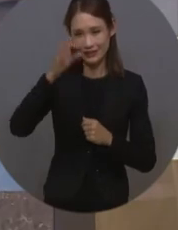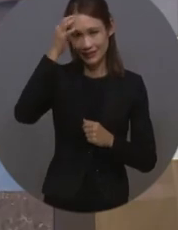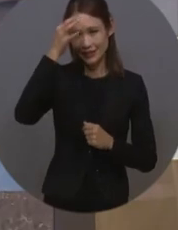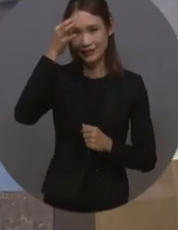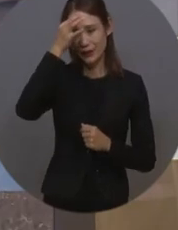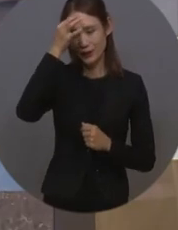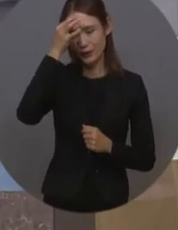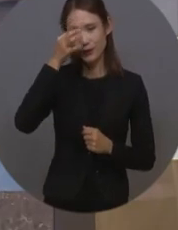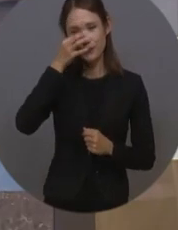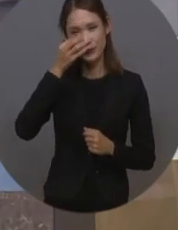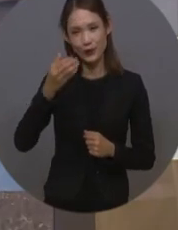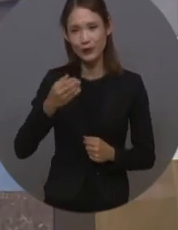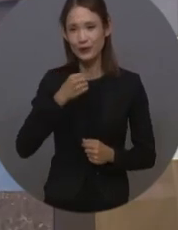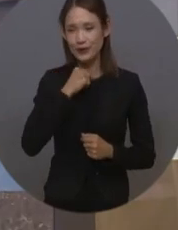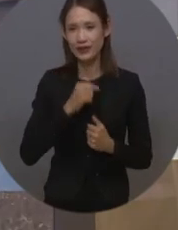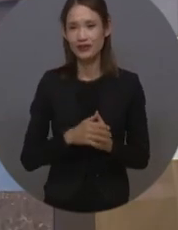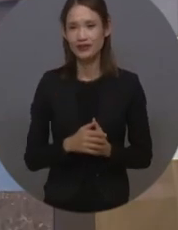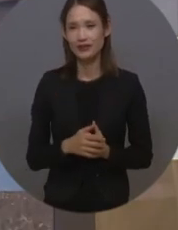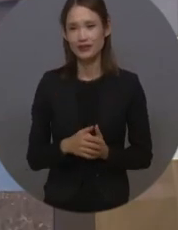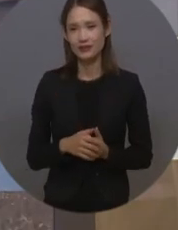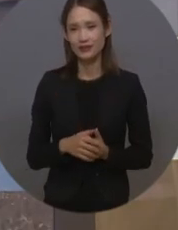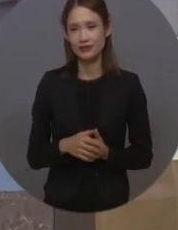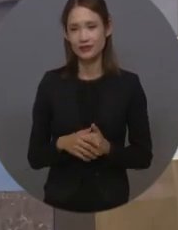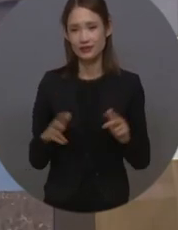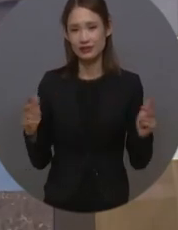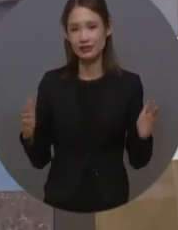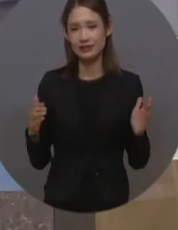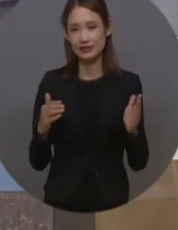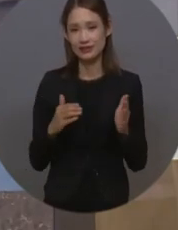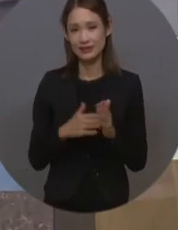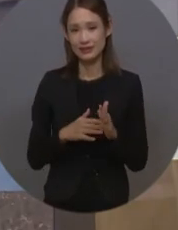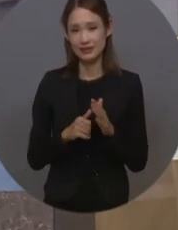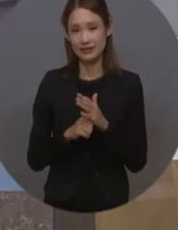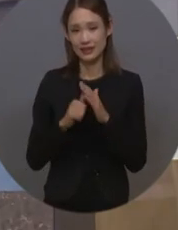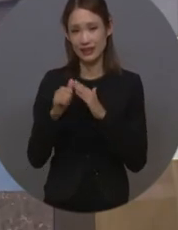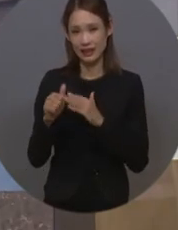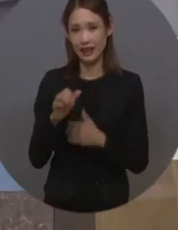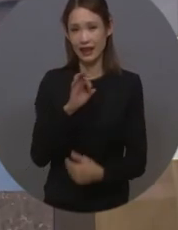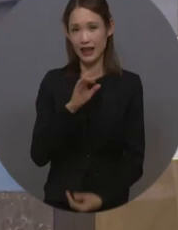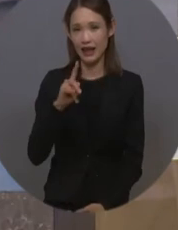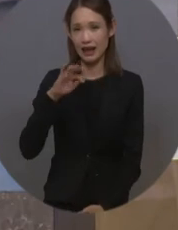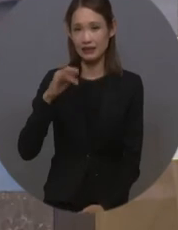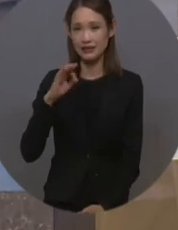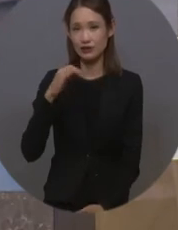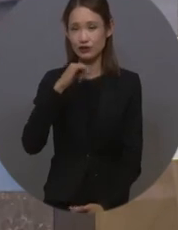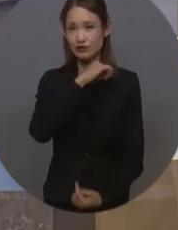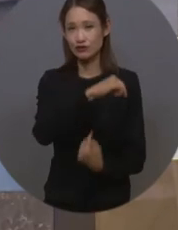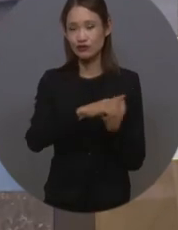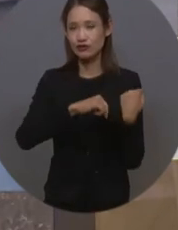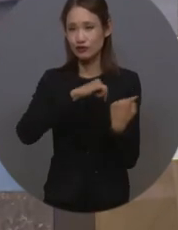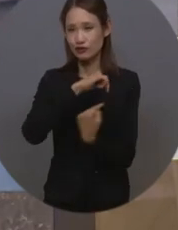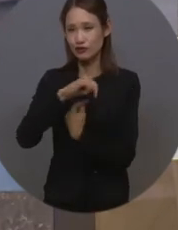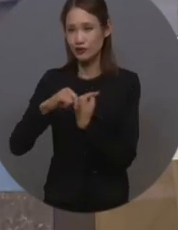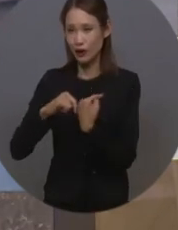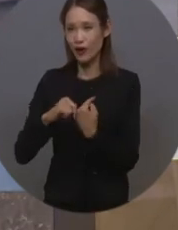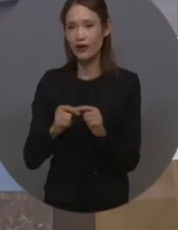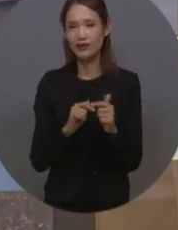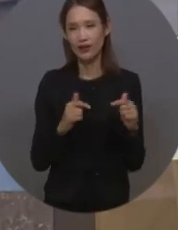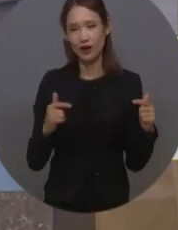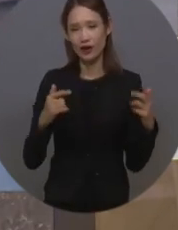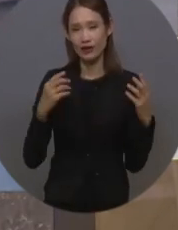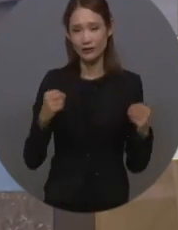수 있으면 좋을 것 같은데요. 네. 지금까지 이제 대표님께서 아지오를 운영해 오시면서 뭐 이런 일 저런 일